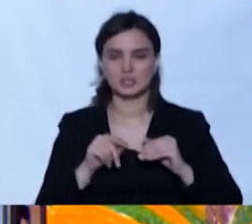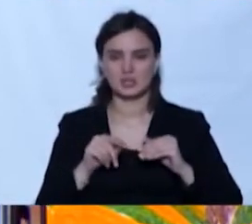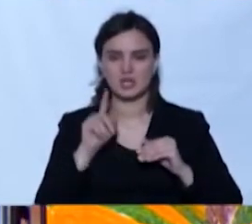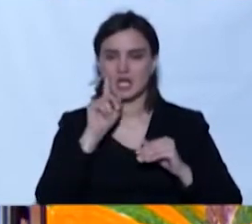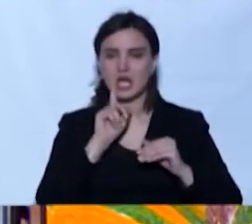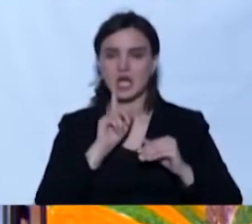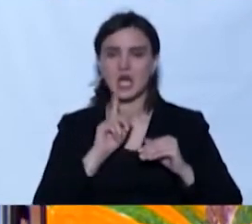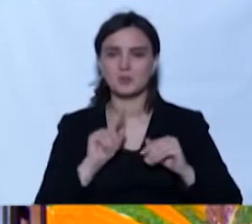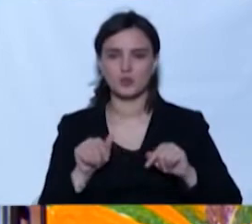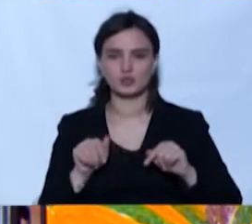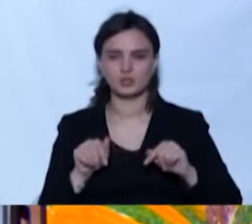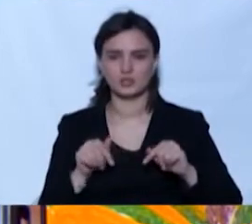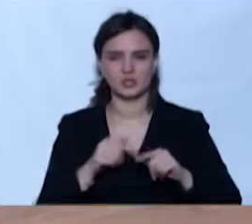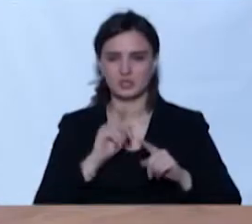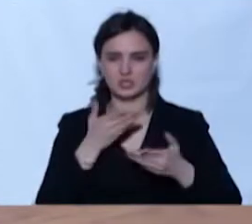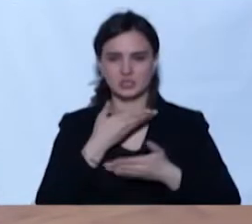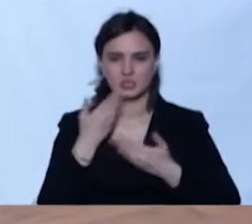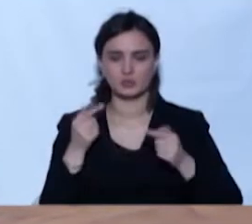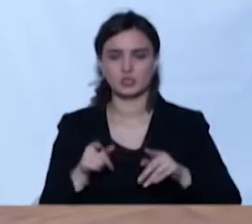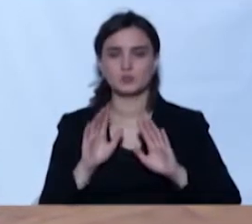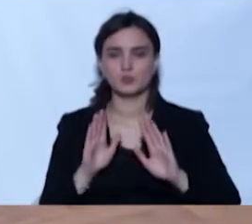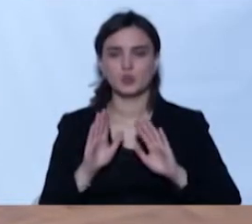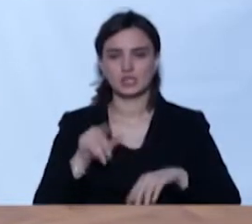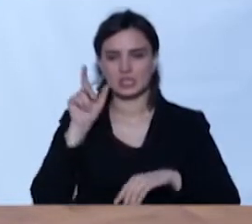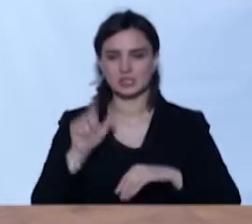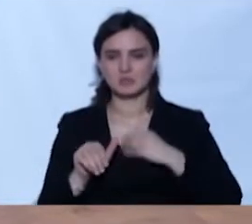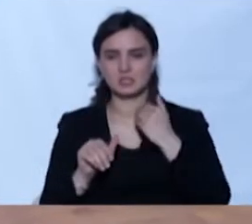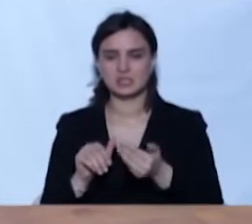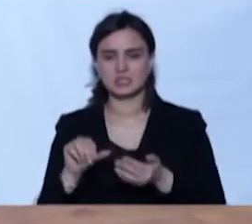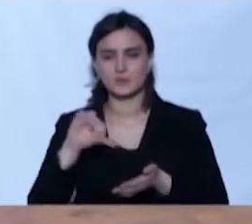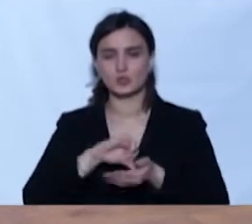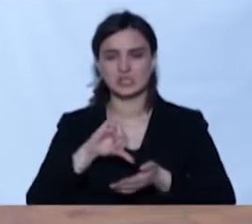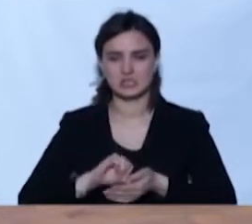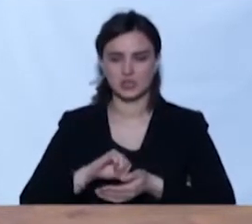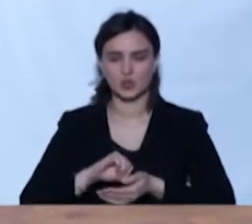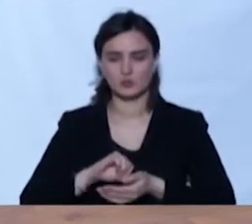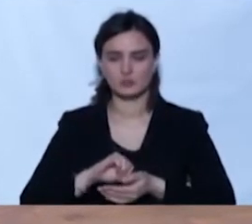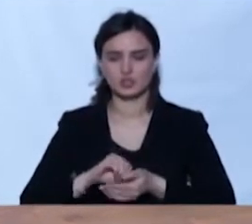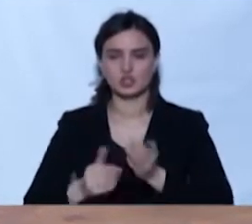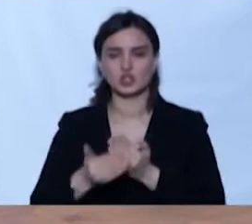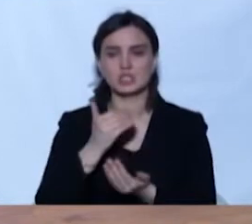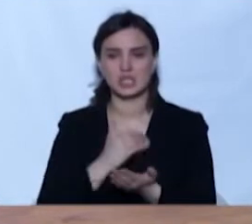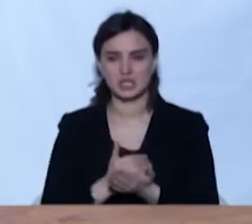არსებობს. ის მხოლოდ ადამიანის მონაწილეობის შედეგად